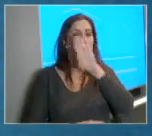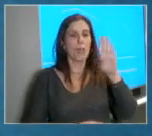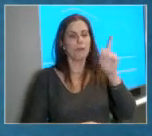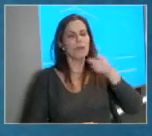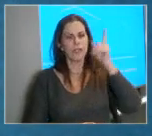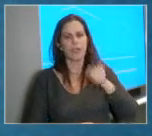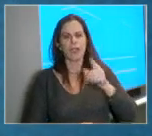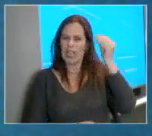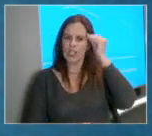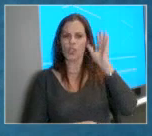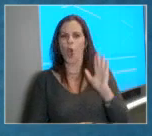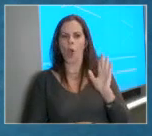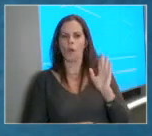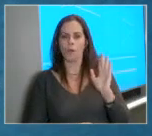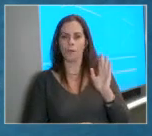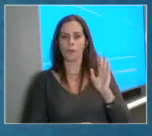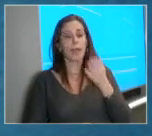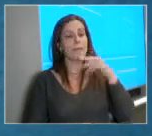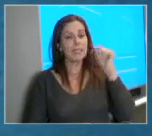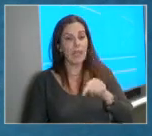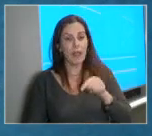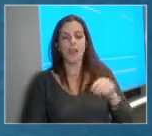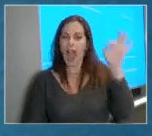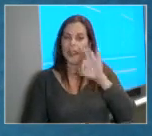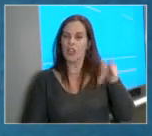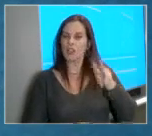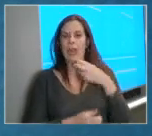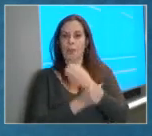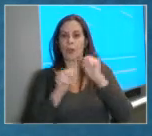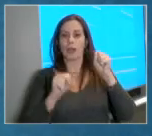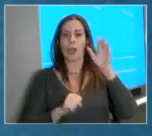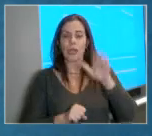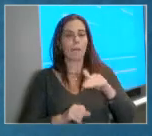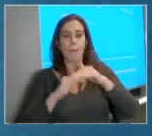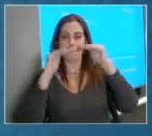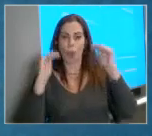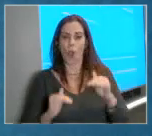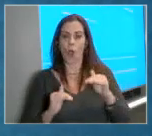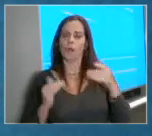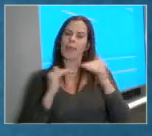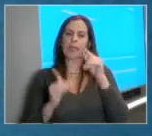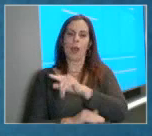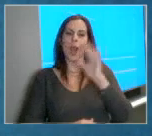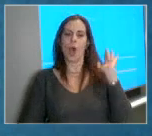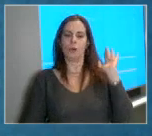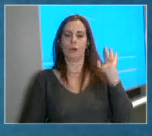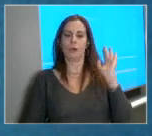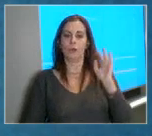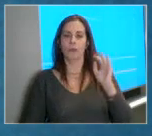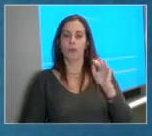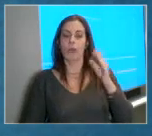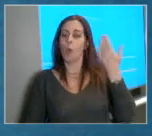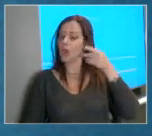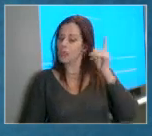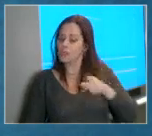נתניהו צריך לזכור, בישראל עדיין יש דמוקרטיה, גם אם היא פחות מדברת אליו. היה